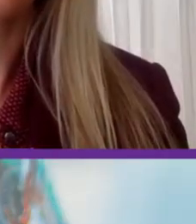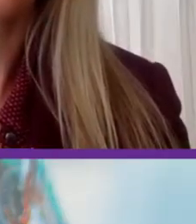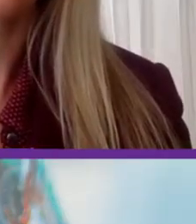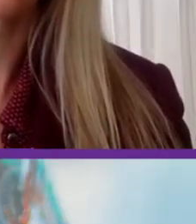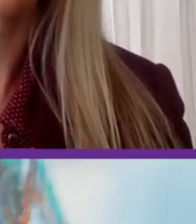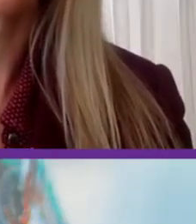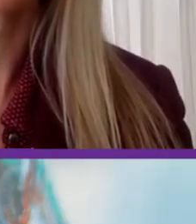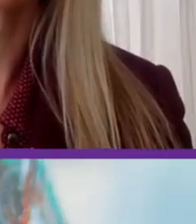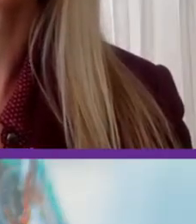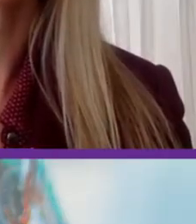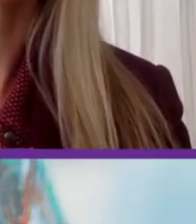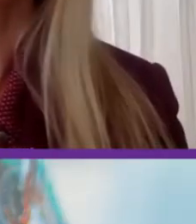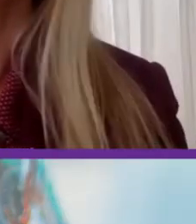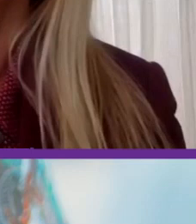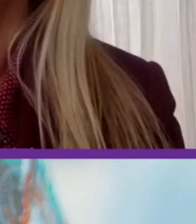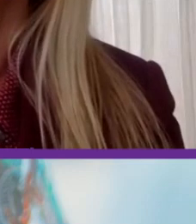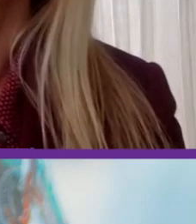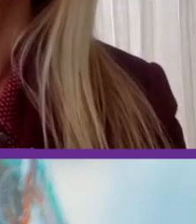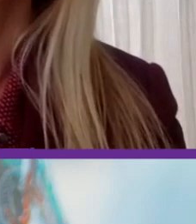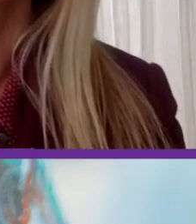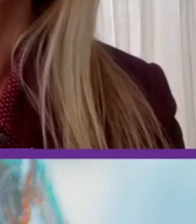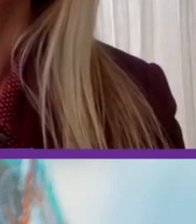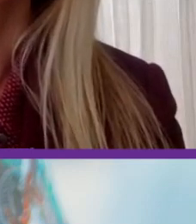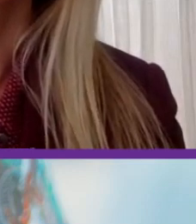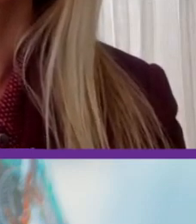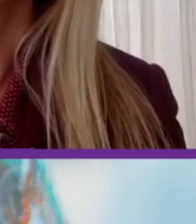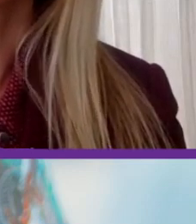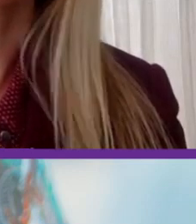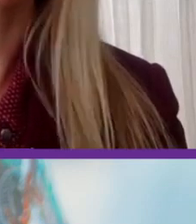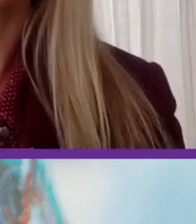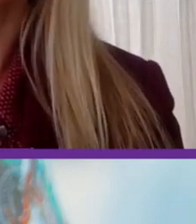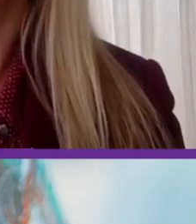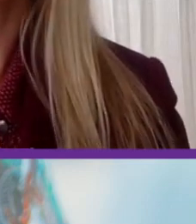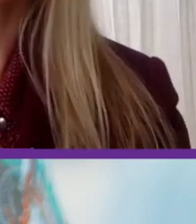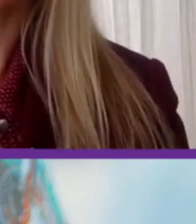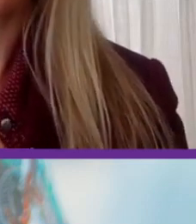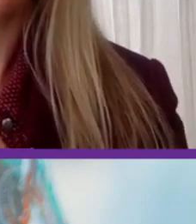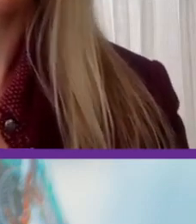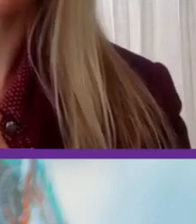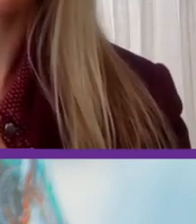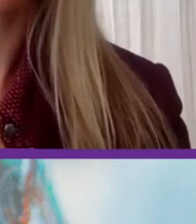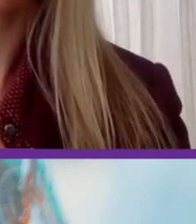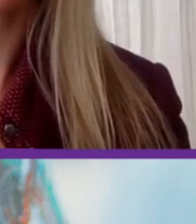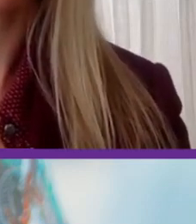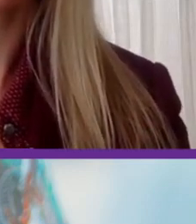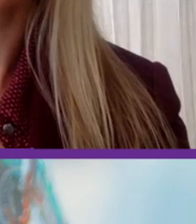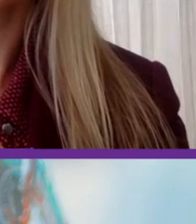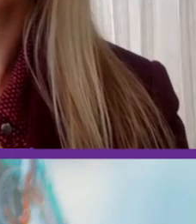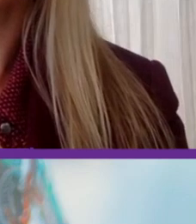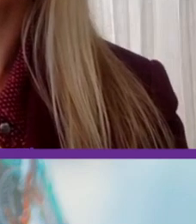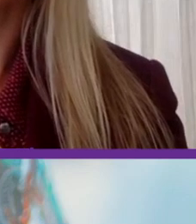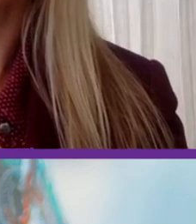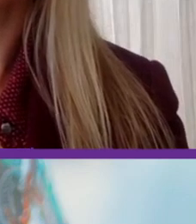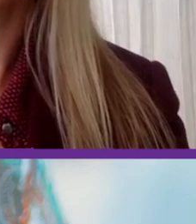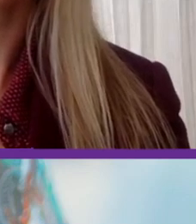sabiedrībā visā mūsu valsts pastāvēšanas laikā nemitīgi iet cauri pārbaudījumiem. Mums faktiski, varētu teikt,